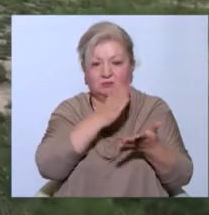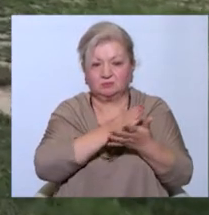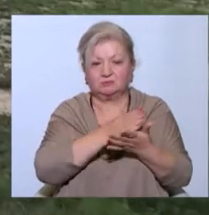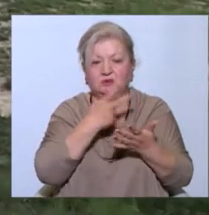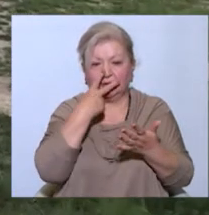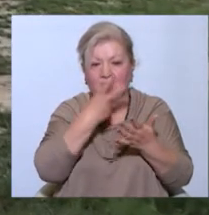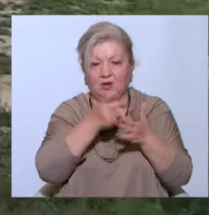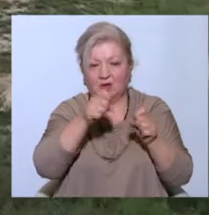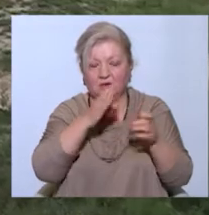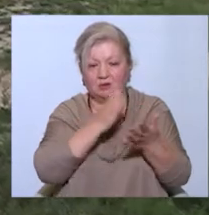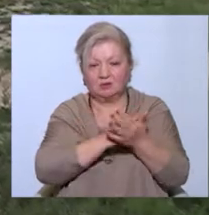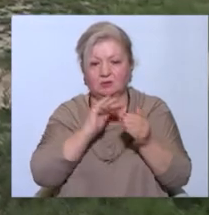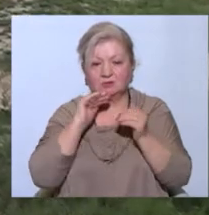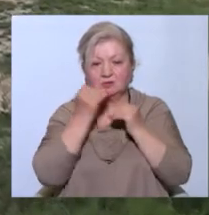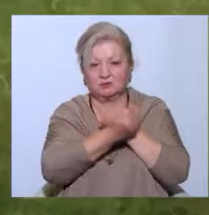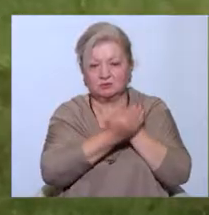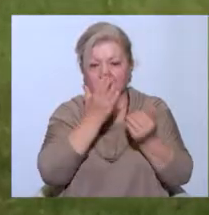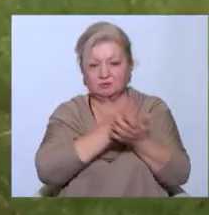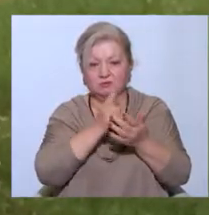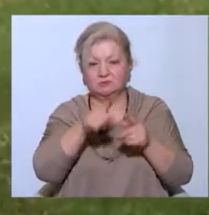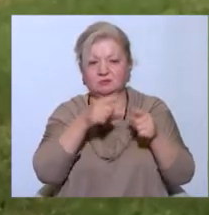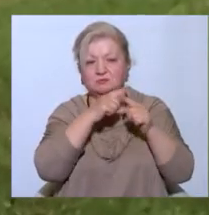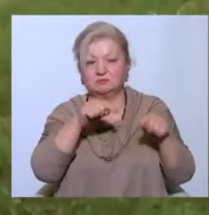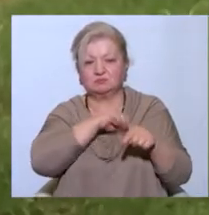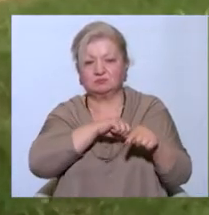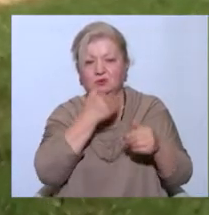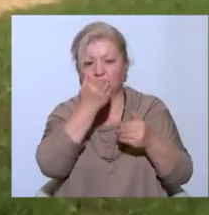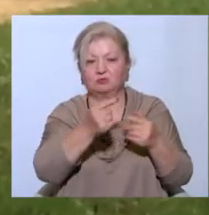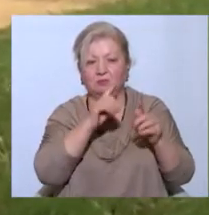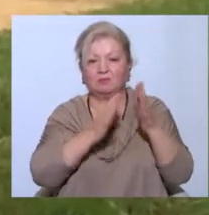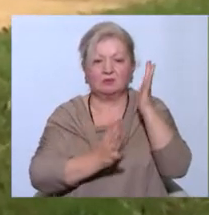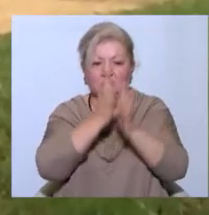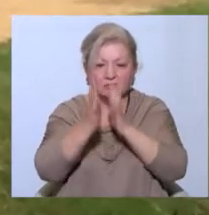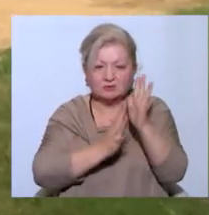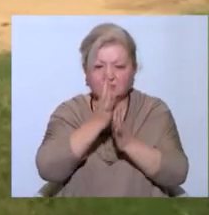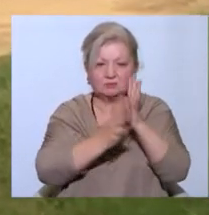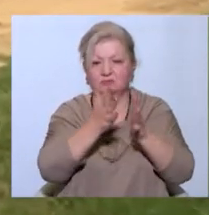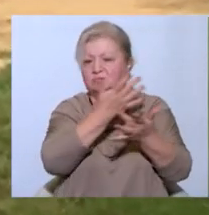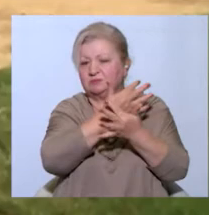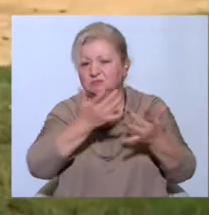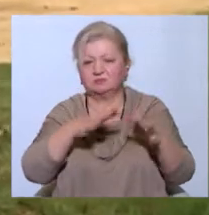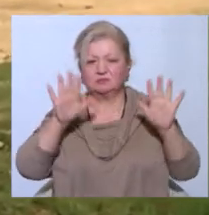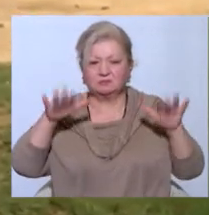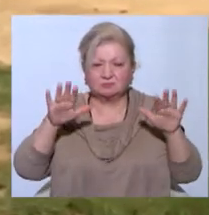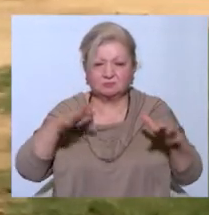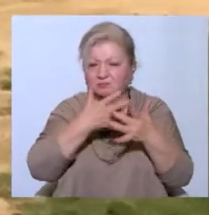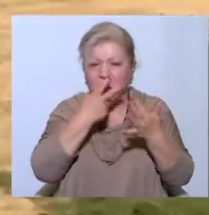წარმოადგენს თავშესაფარს სავანის ტიპის ლანდშაფტის დამახასიათებელი ფლორისა და ფაუნისათვის. აქ თქვენ ნახავთ